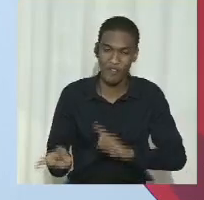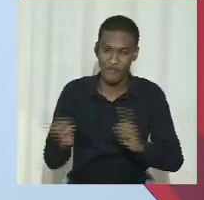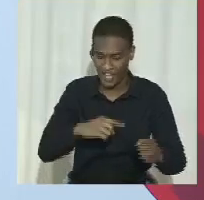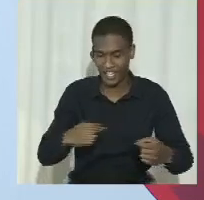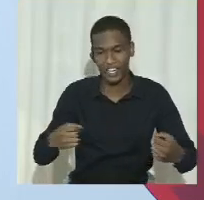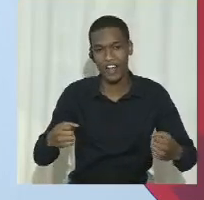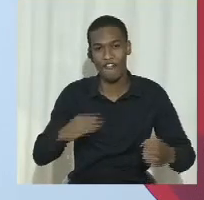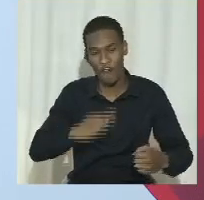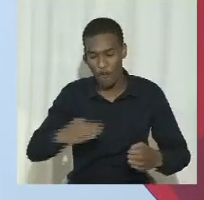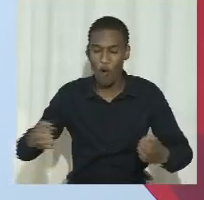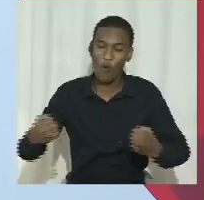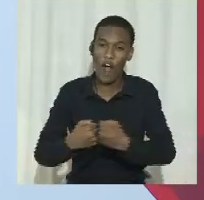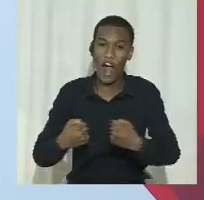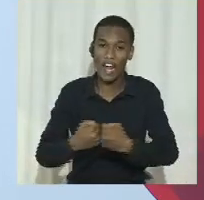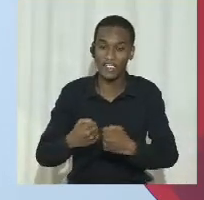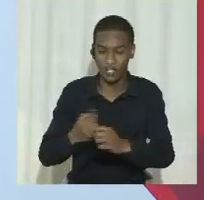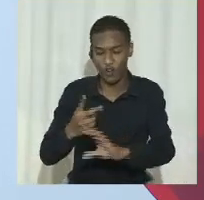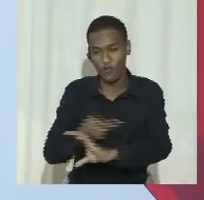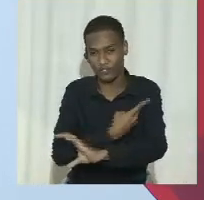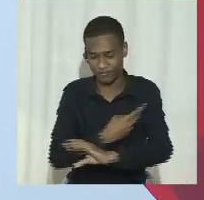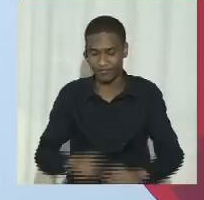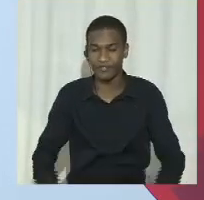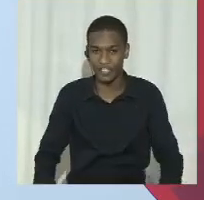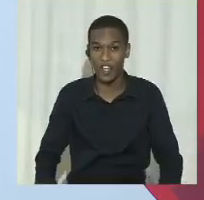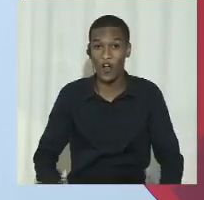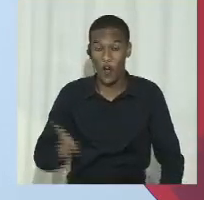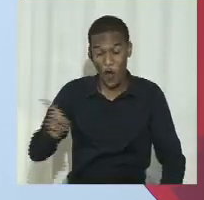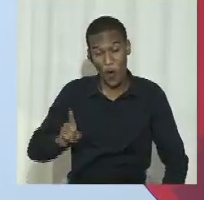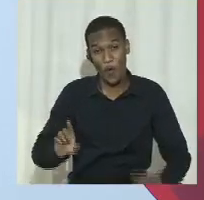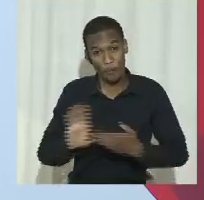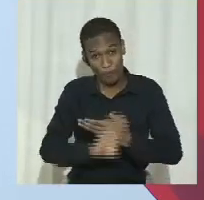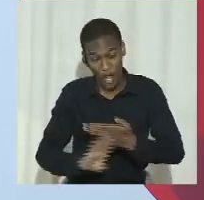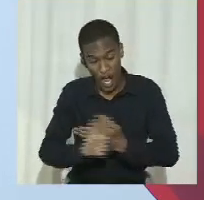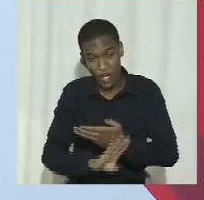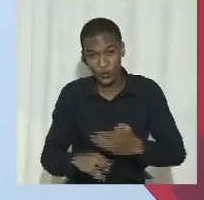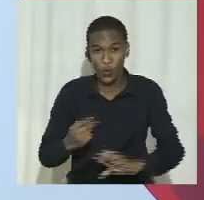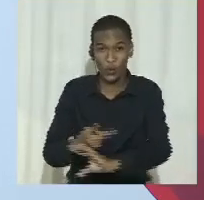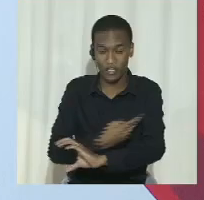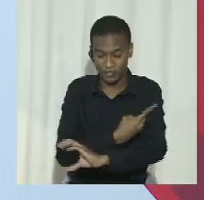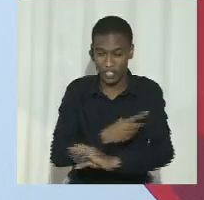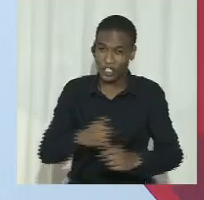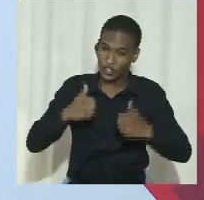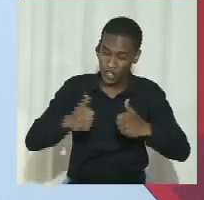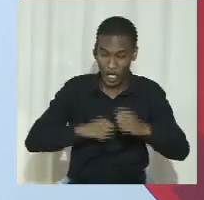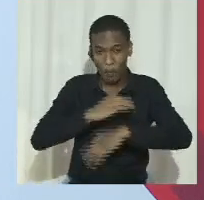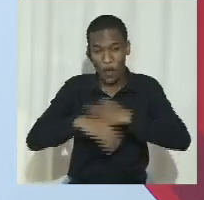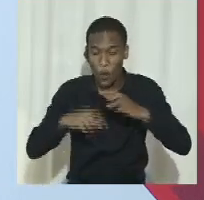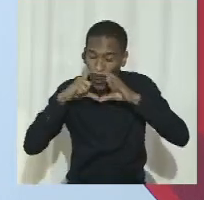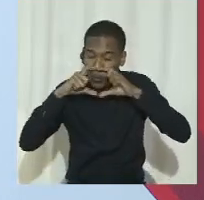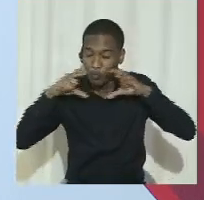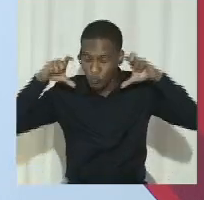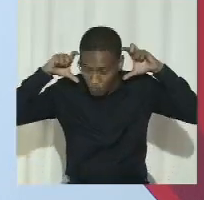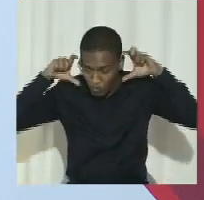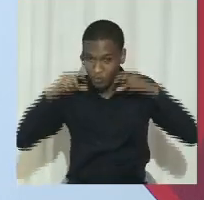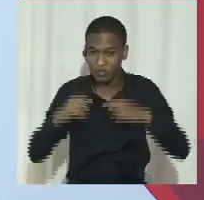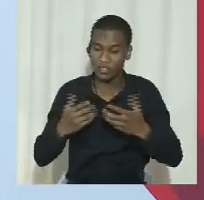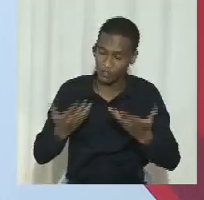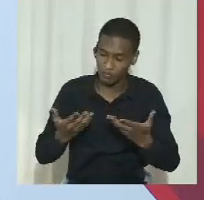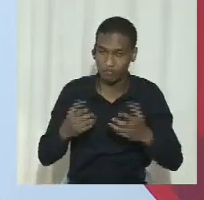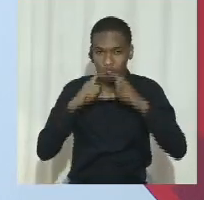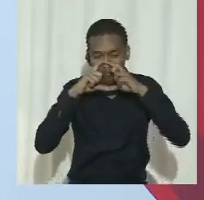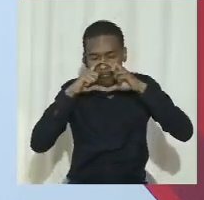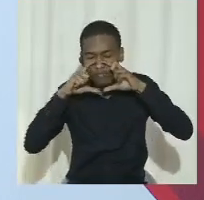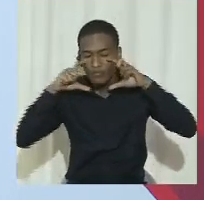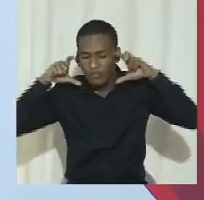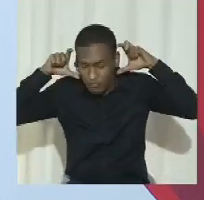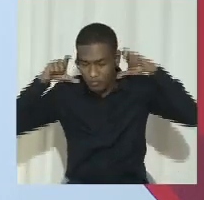amin'ny COVID-19 ho fiarovana amin'ny coronavirus dia ilaina ny fametrahana ny kasobosy na ny arovava sy arorona. Maro nefa